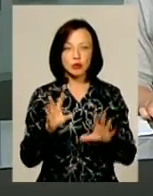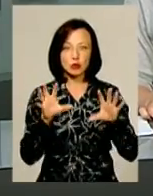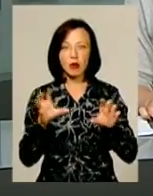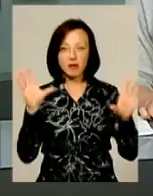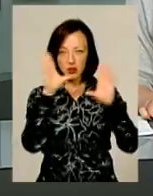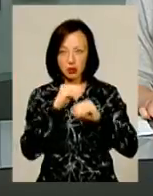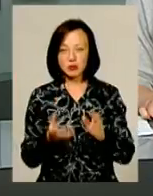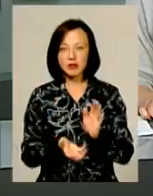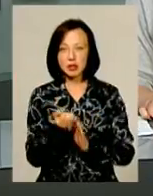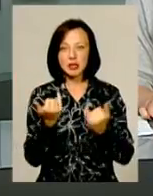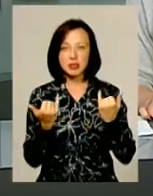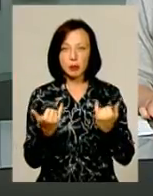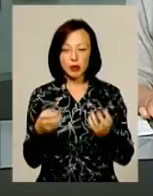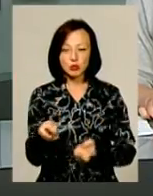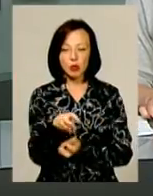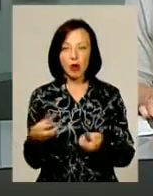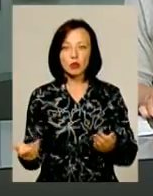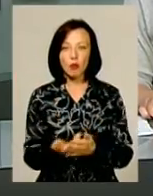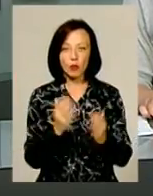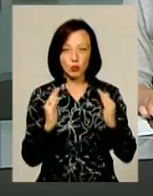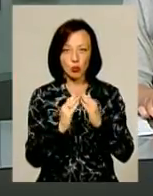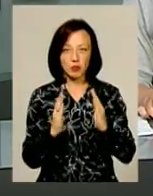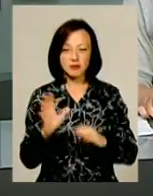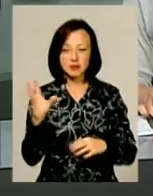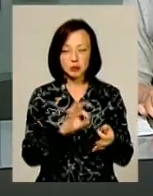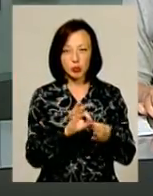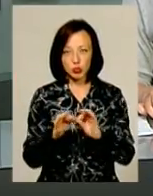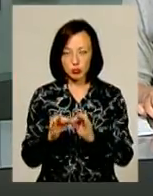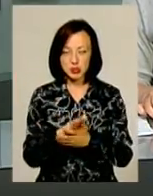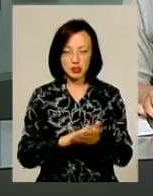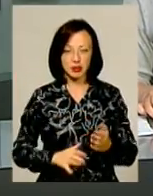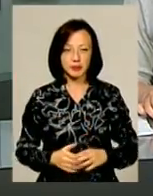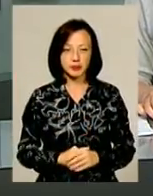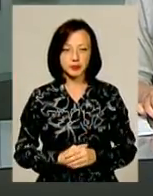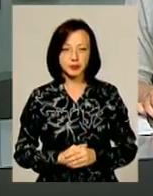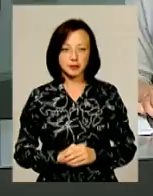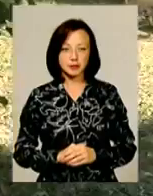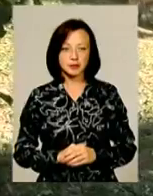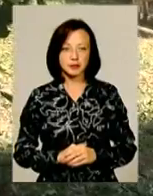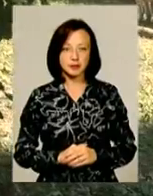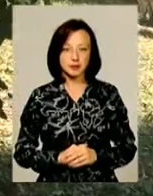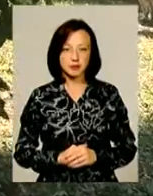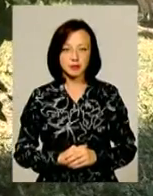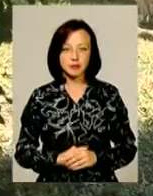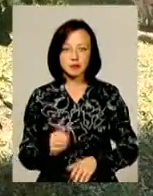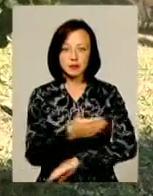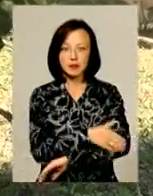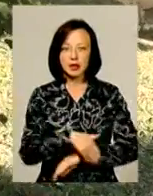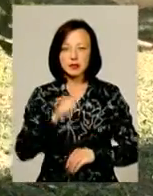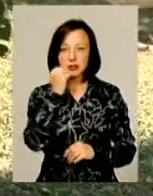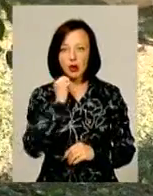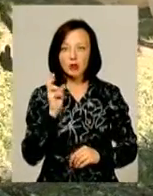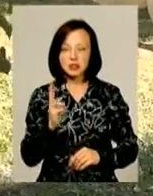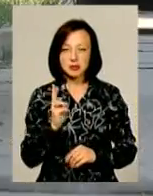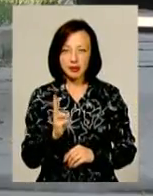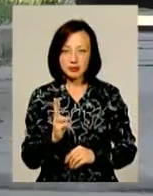вдалося врятувати, тепер вони шукають нову домівку. Усі подробиці – далі у сюжеті. Двір на вулиці